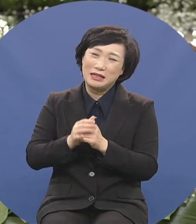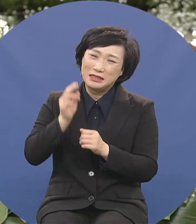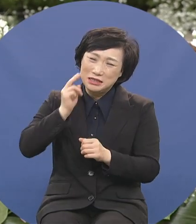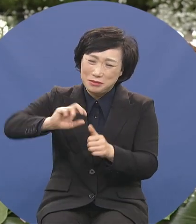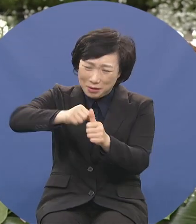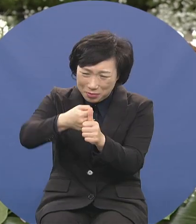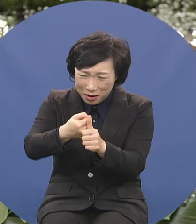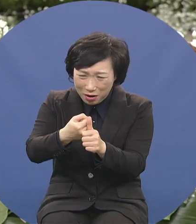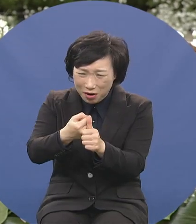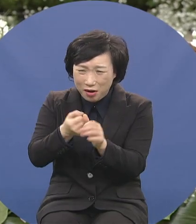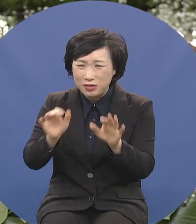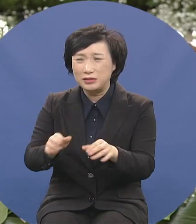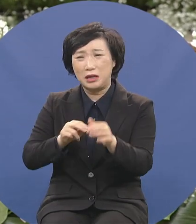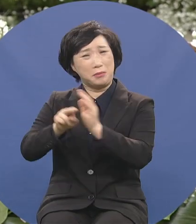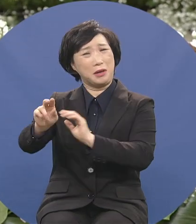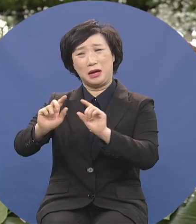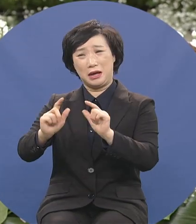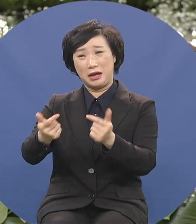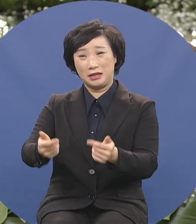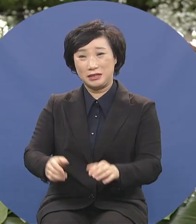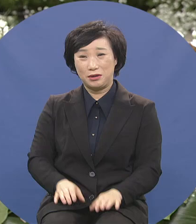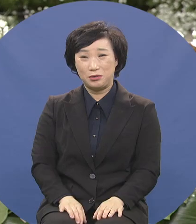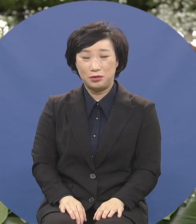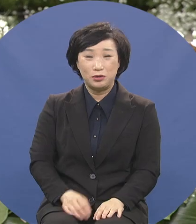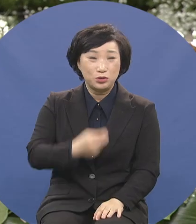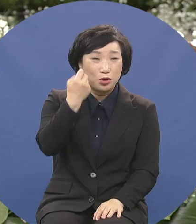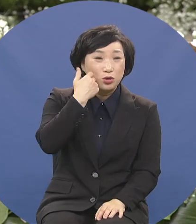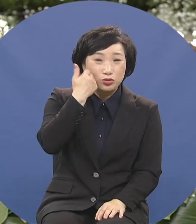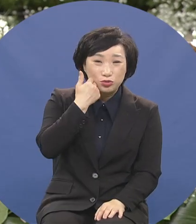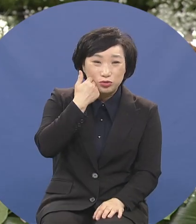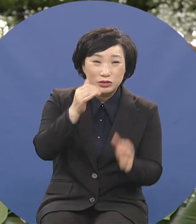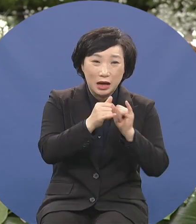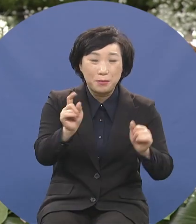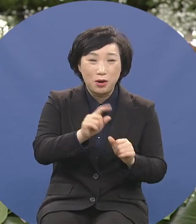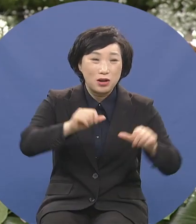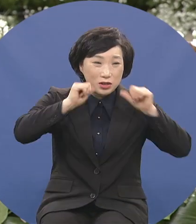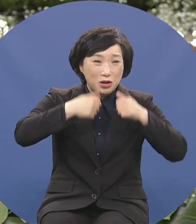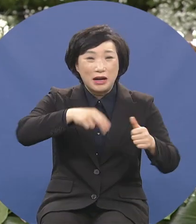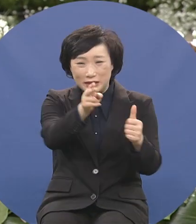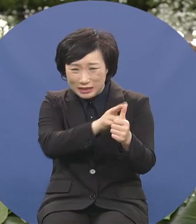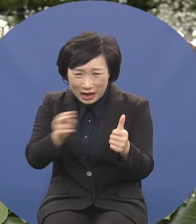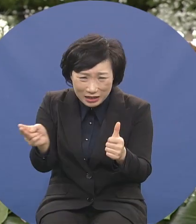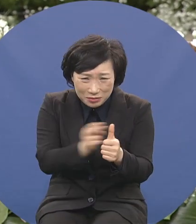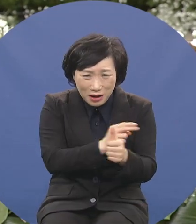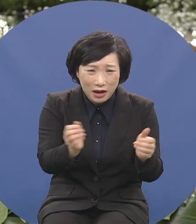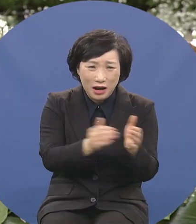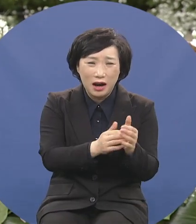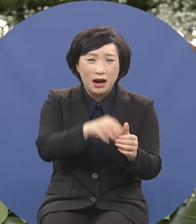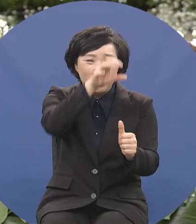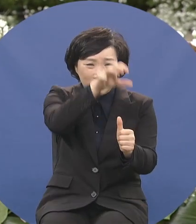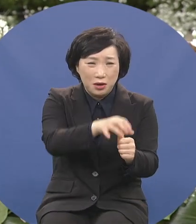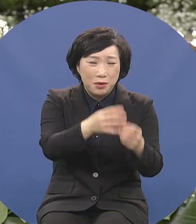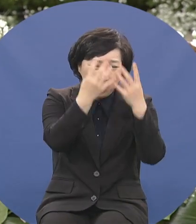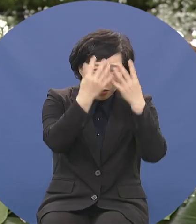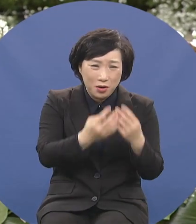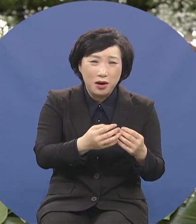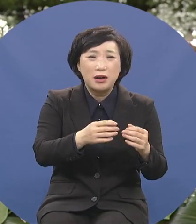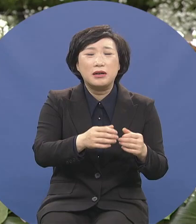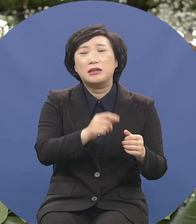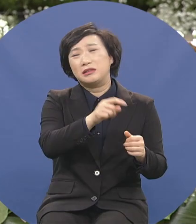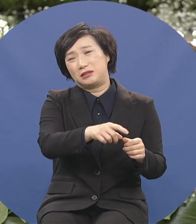구차히 면치 아니하였으며, 또 어떤 이들은 희롱과 채찍질 뿐 아니라 결박과 옥에 갇힌